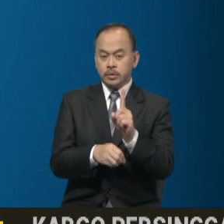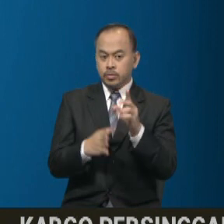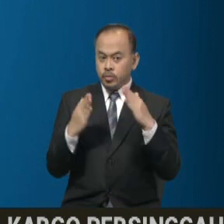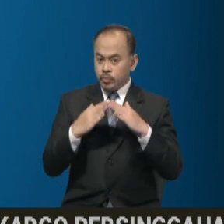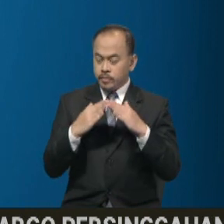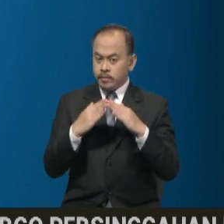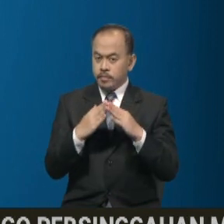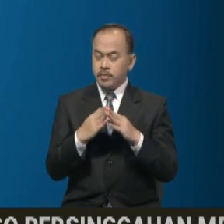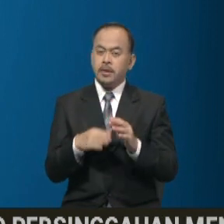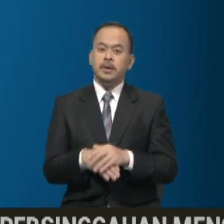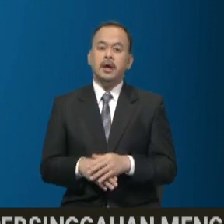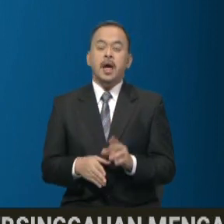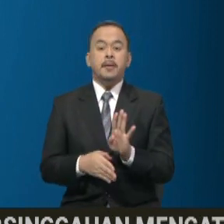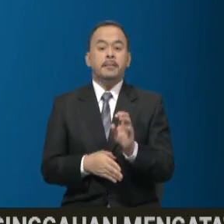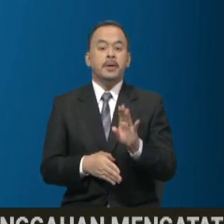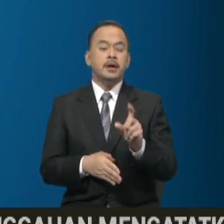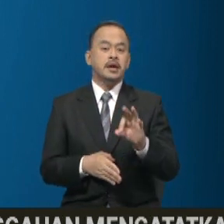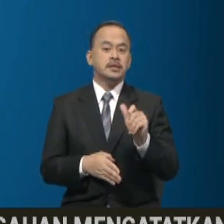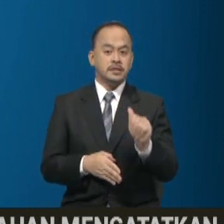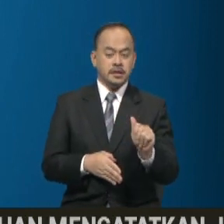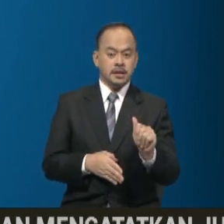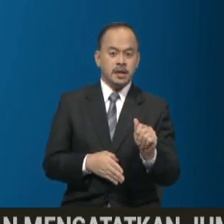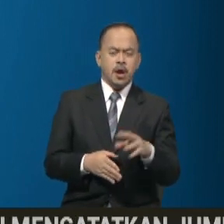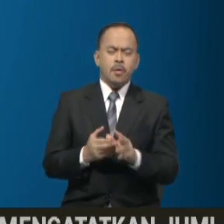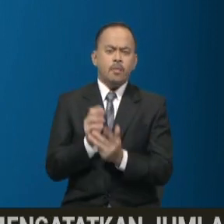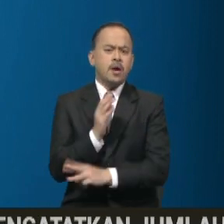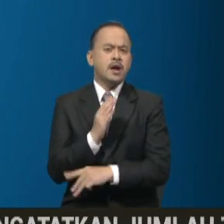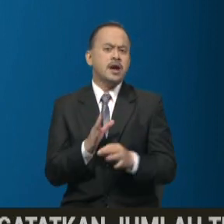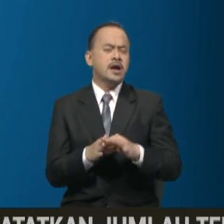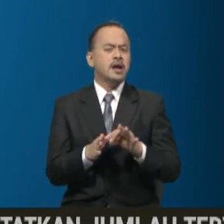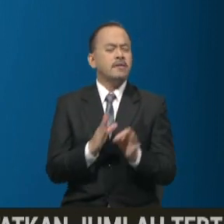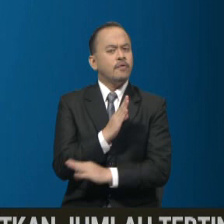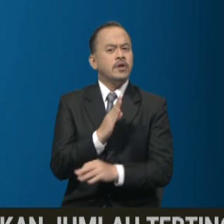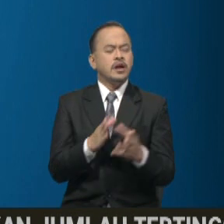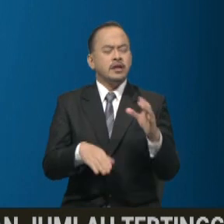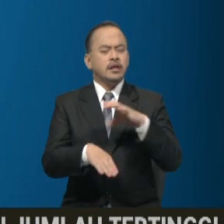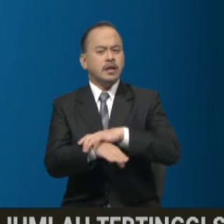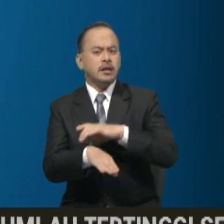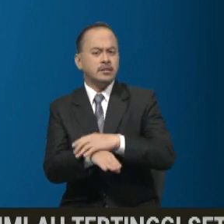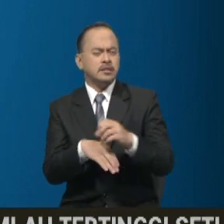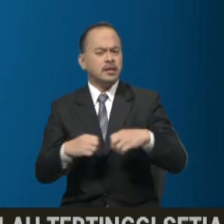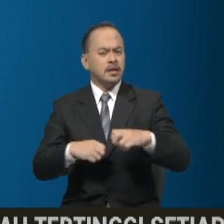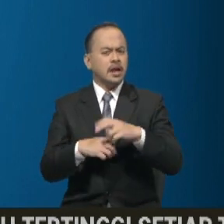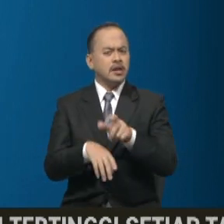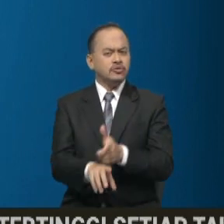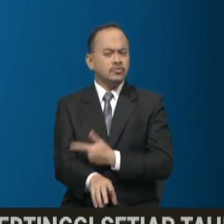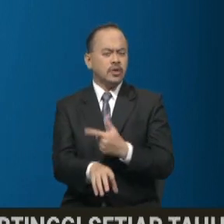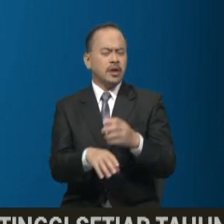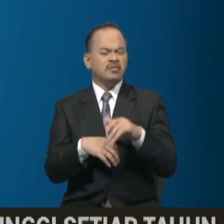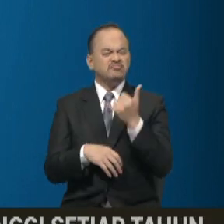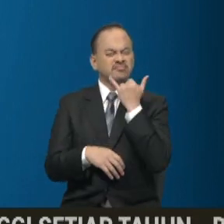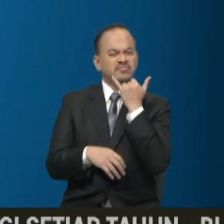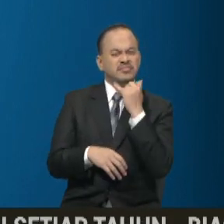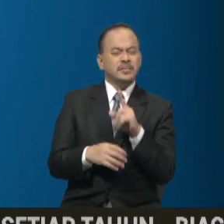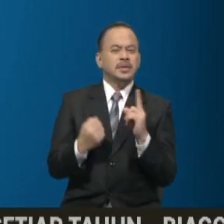rumah sewa di Mukim Brakas A, seorang warga negara asing ditahan bagi siasatan lanjut kerana dipercayai melakukan